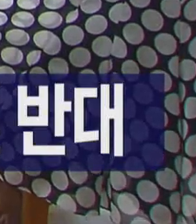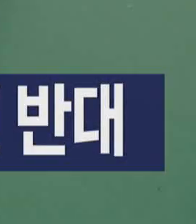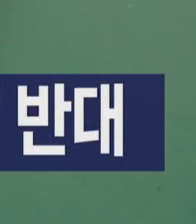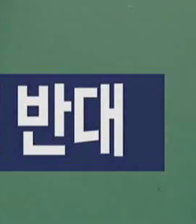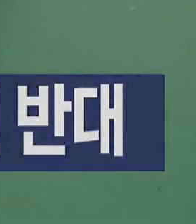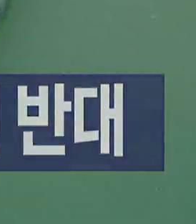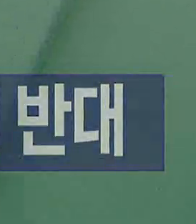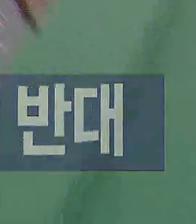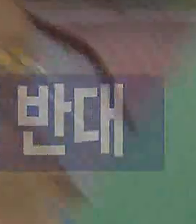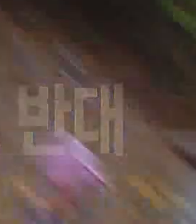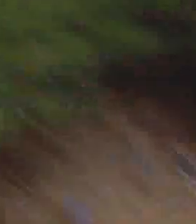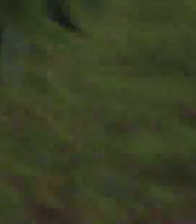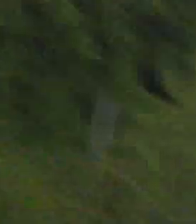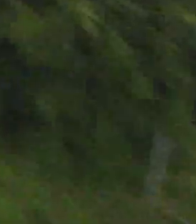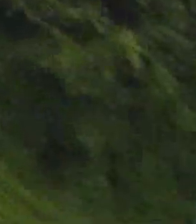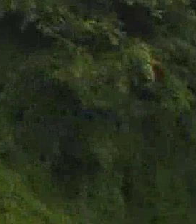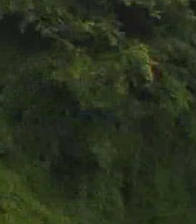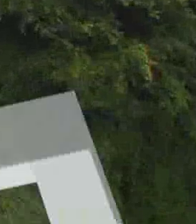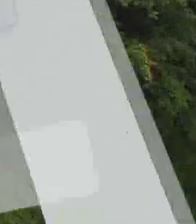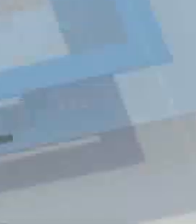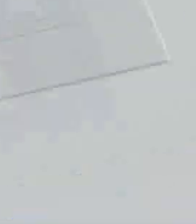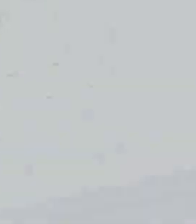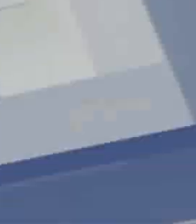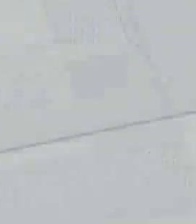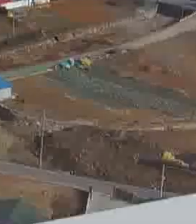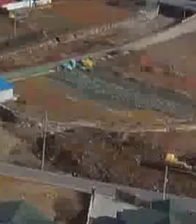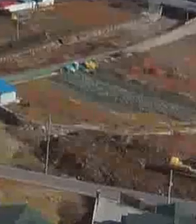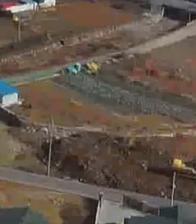요구하는 인근 주민들의 민원 때문입니다.